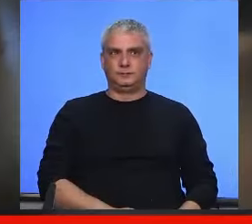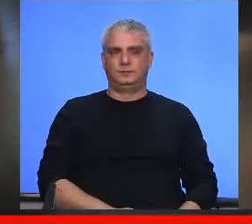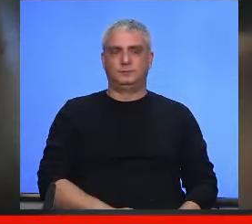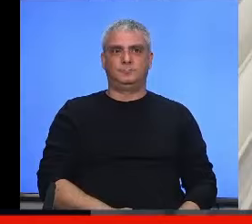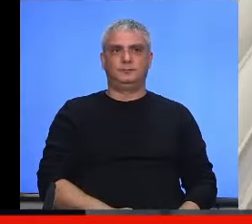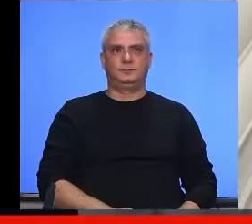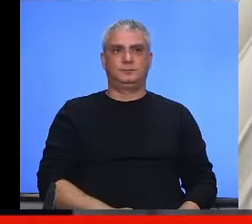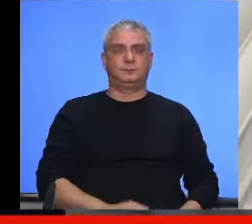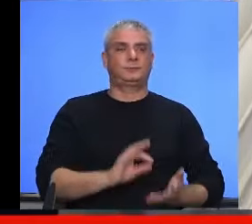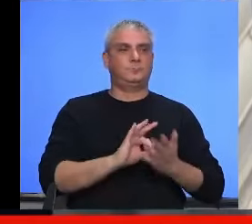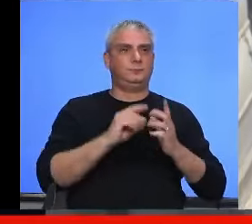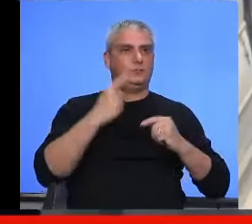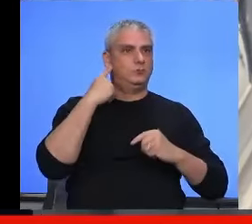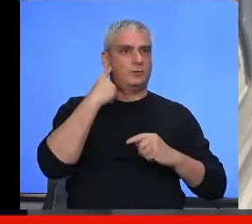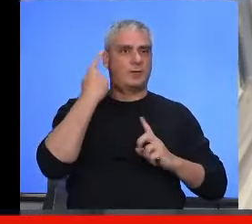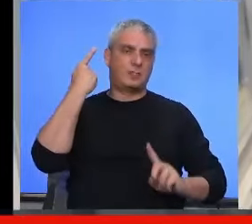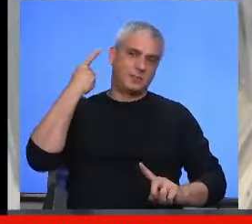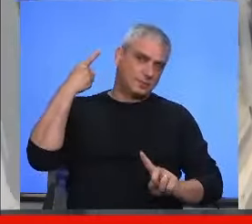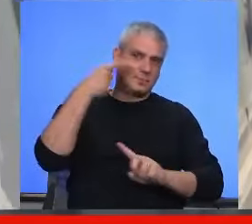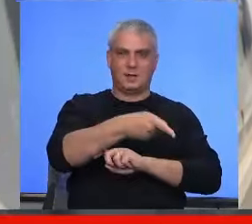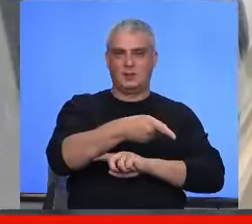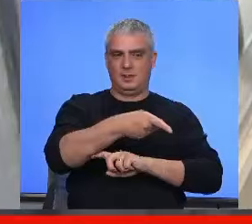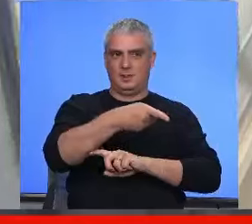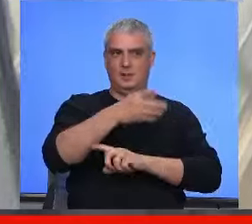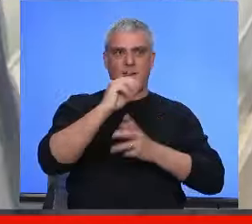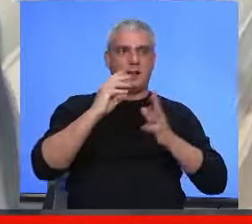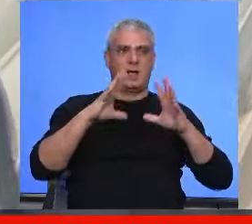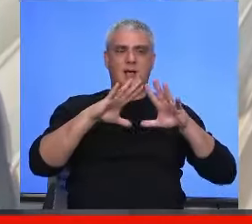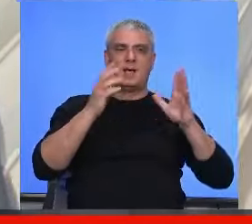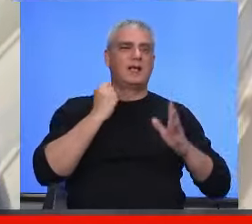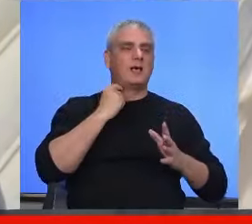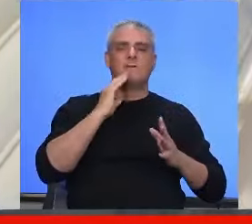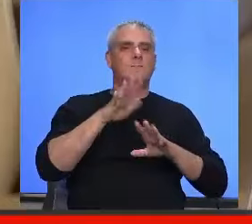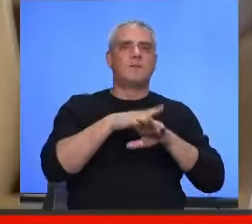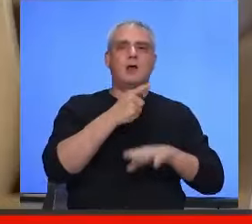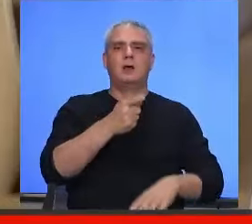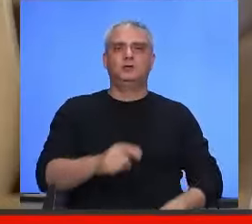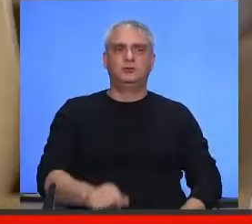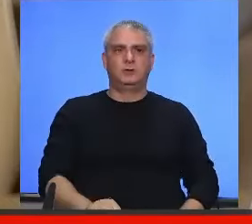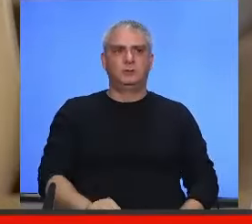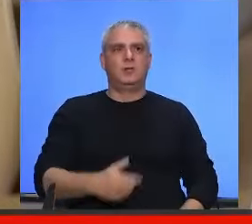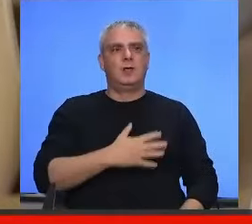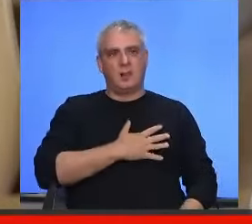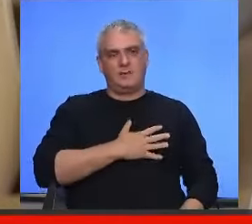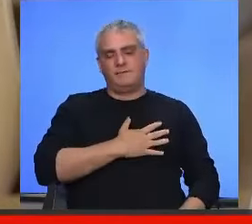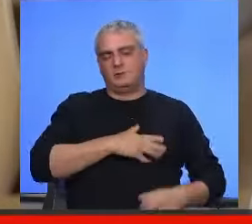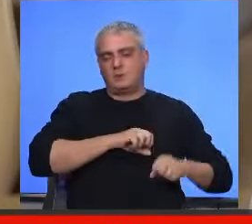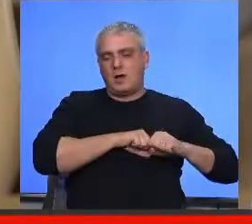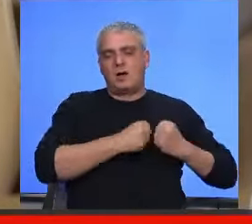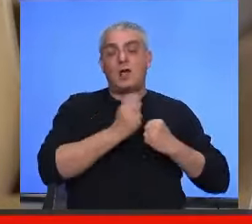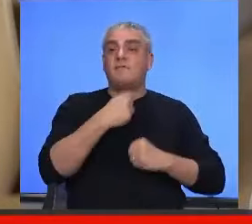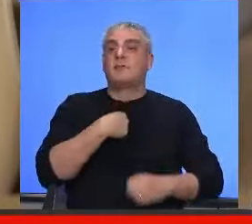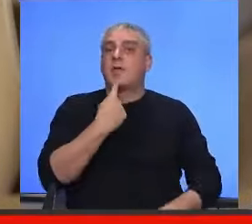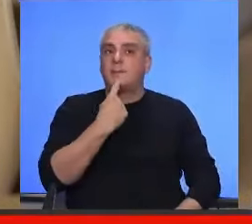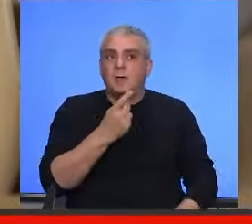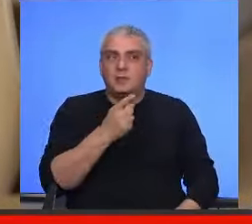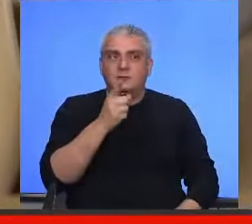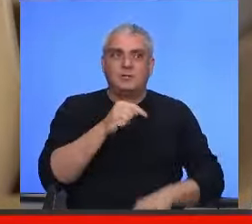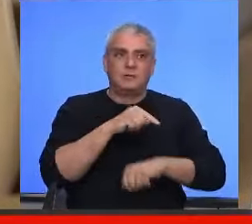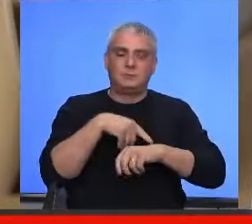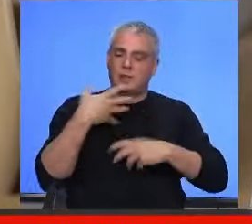וביום ששמעת שנפלו טילים על היקב, מה הרגשת? הלב שלי רצה להיקרע, אבל אמרתי, זה הזמן